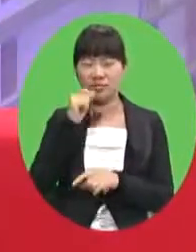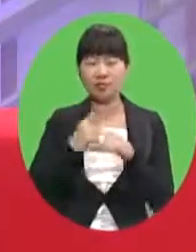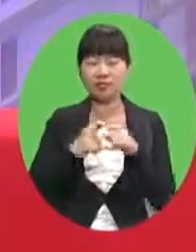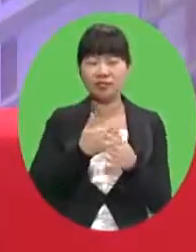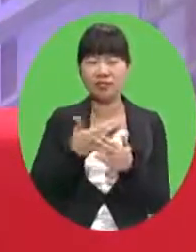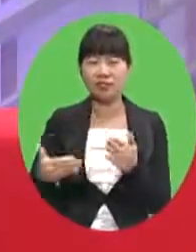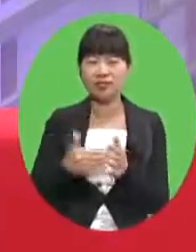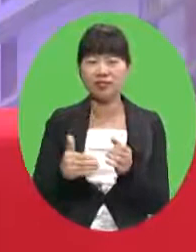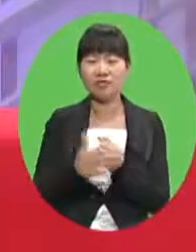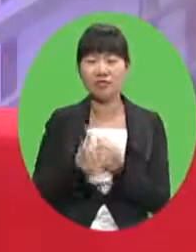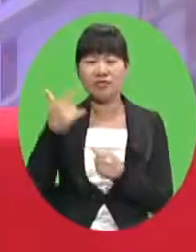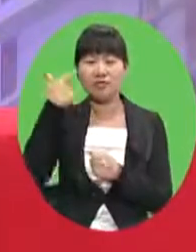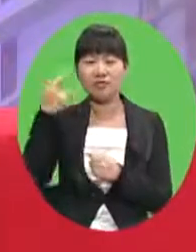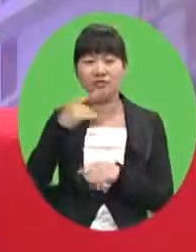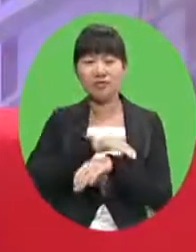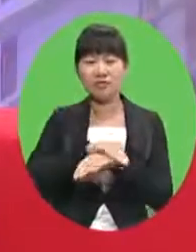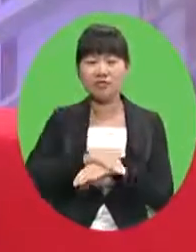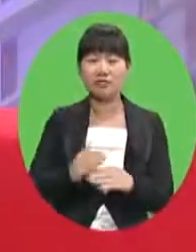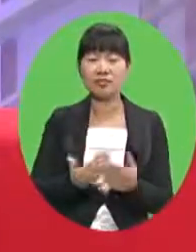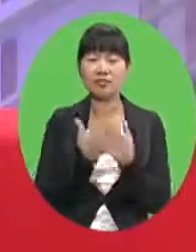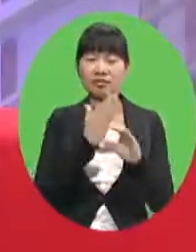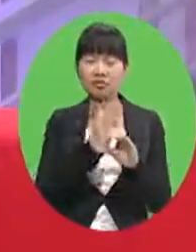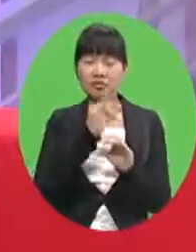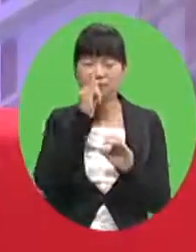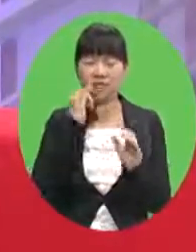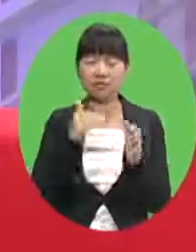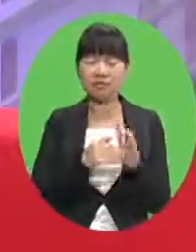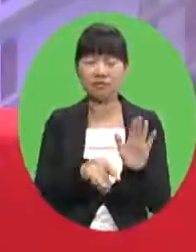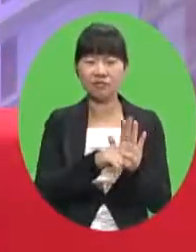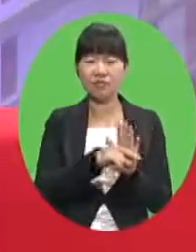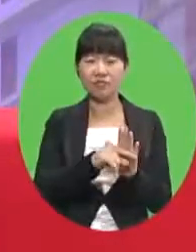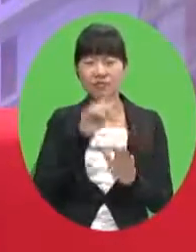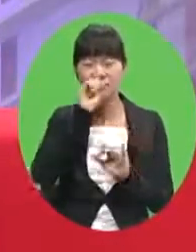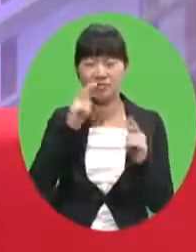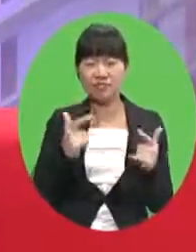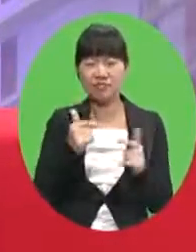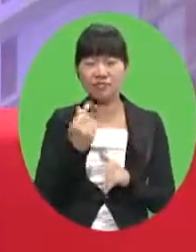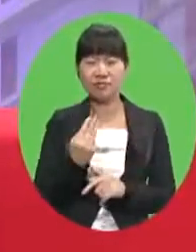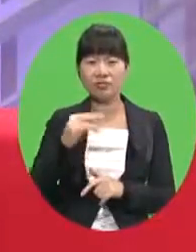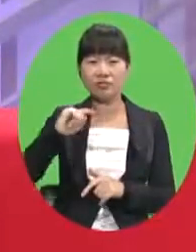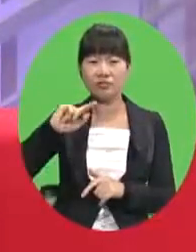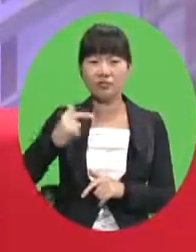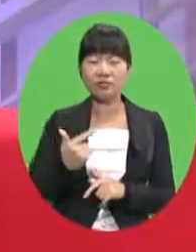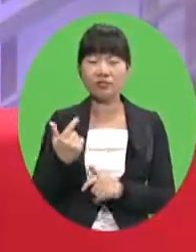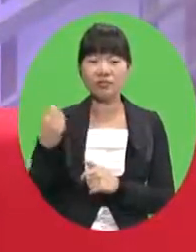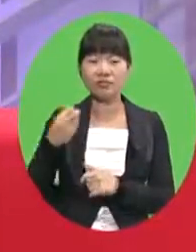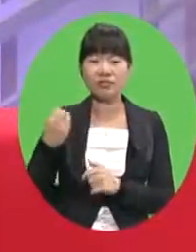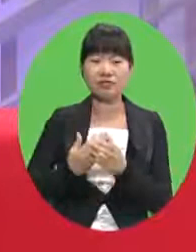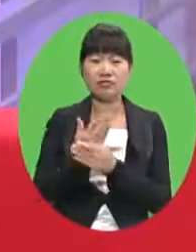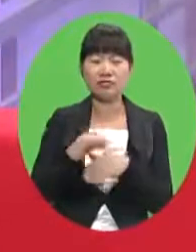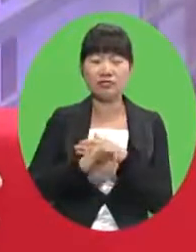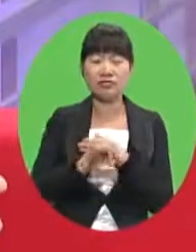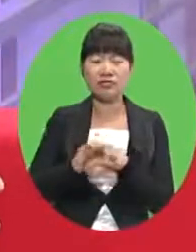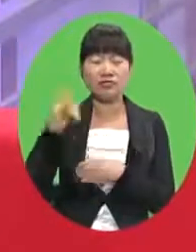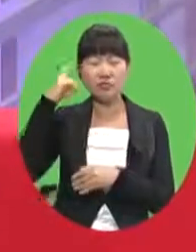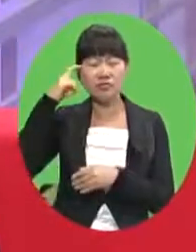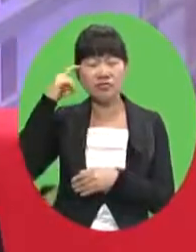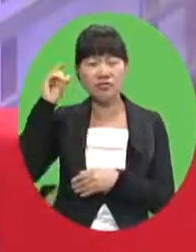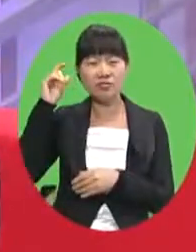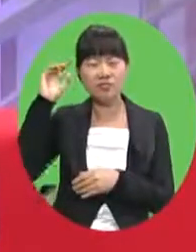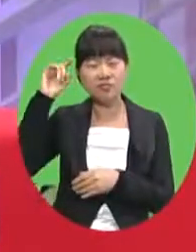나와야지 애가 뇌가 이제 정상적으로 잘 발달을 하게 되는데요. 부정적인 안 좋은 호르몬들이 자꾸 나오게 되면 뇌가 회로가